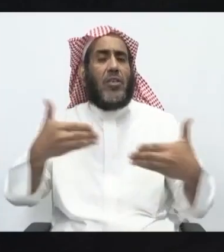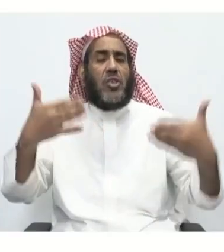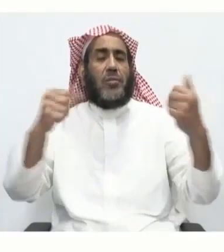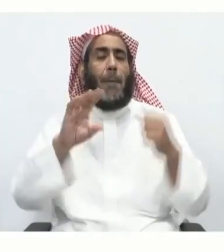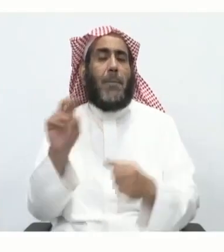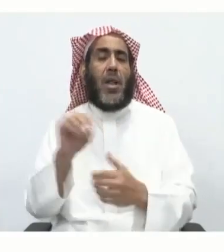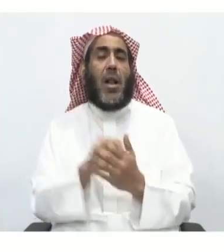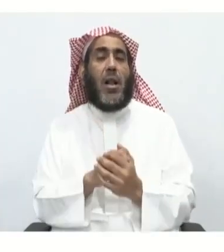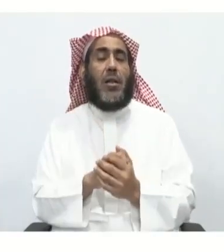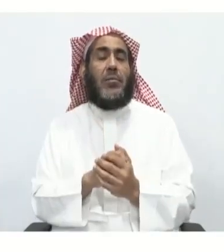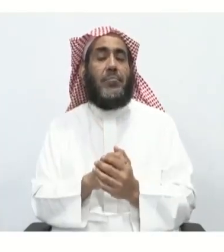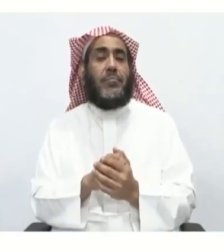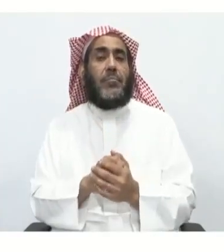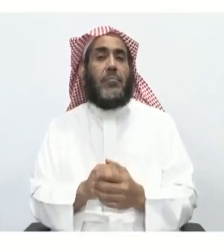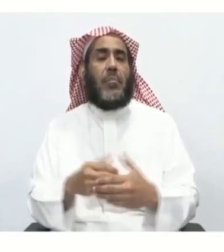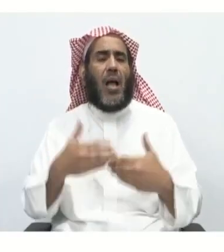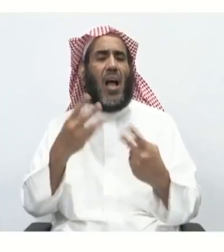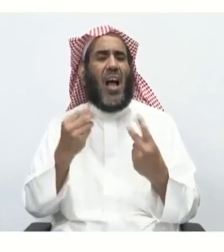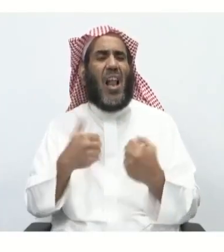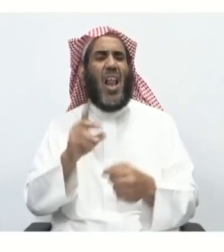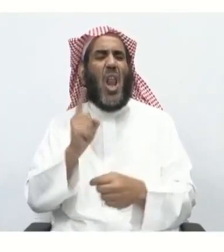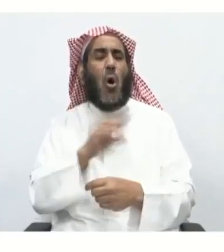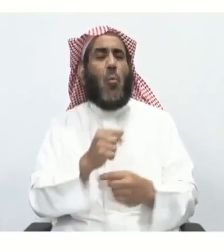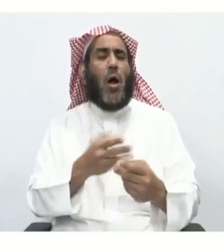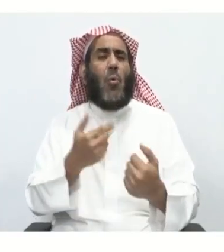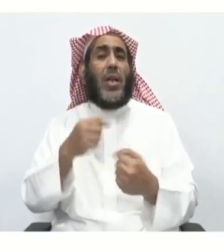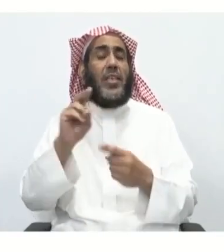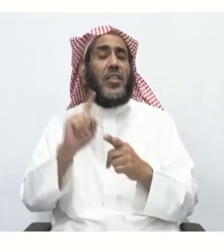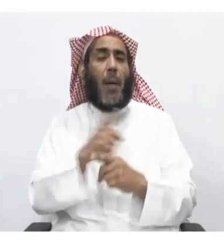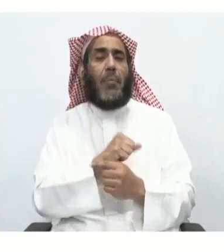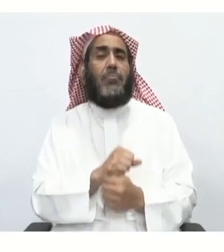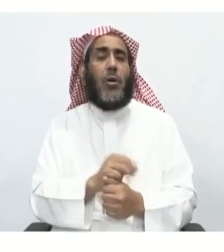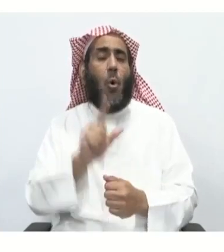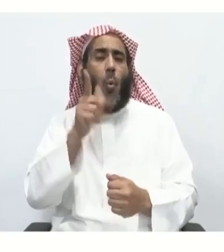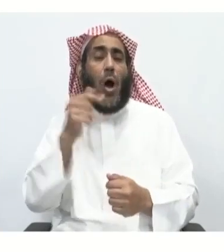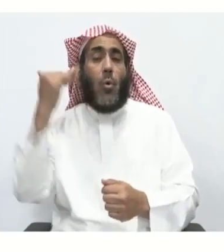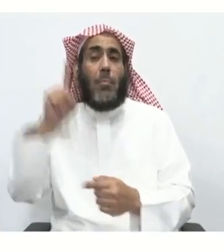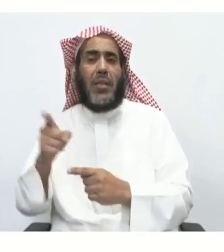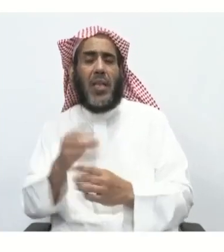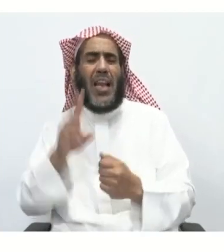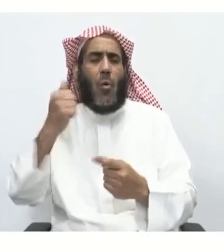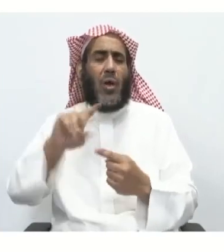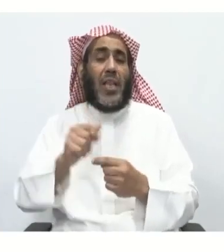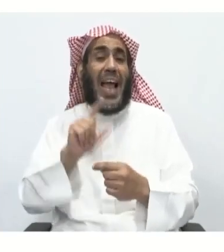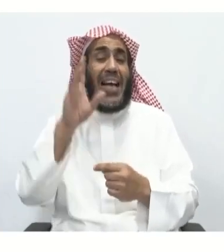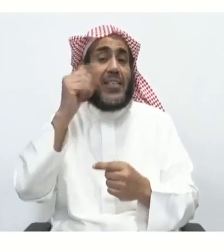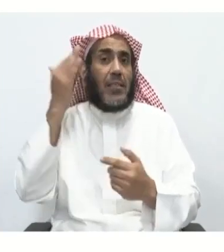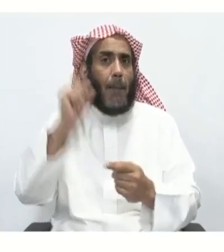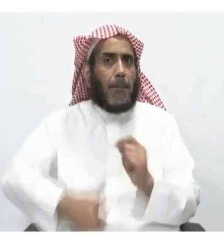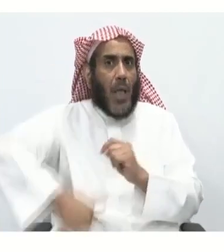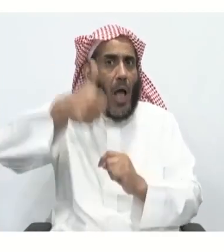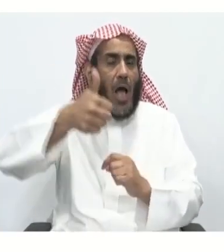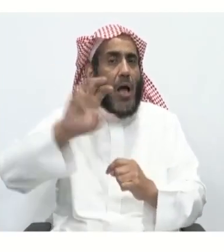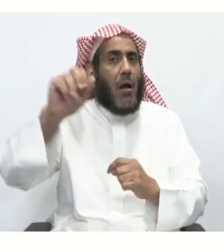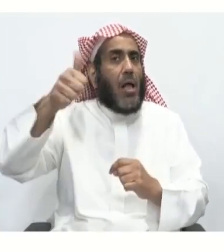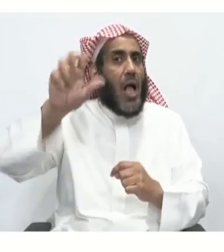الشعر مثل هنا اقل اللومه عادله والعتاب وقولي ان اصبت فقد اصاب لاحظ هنا